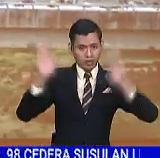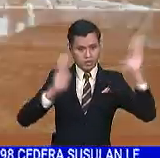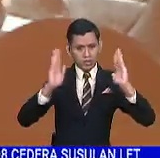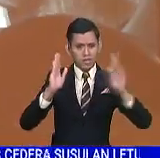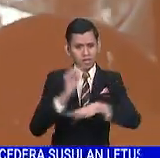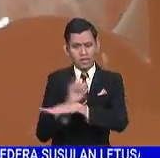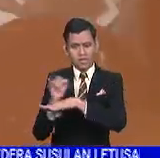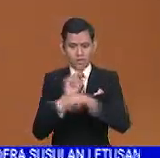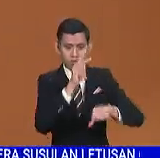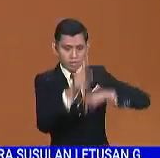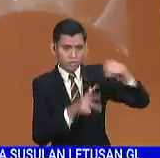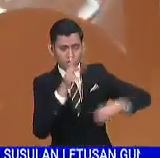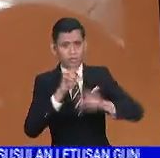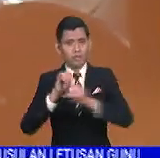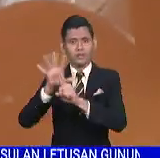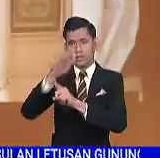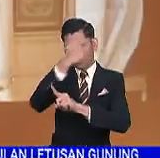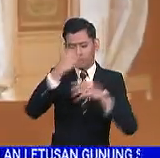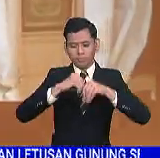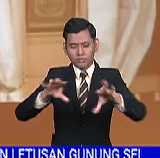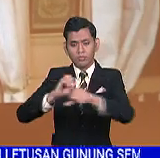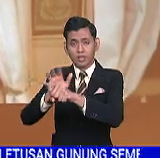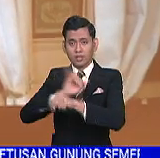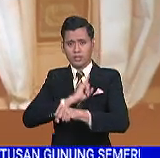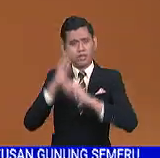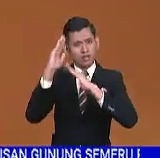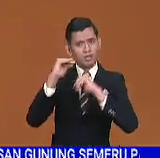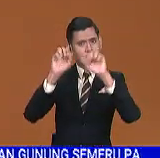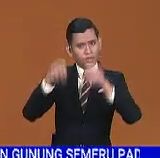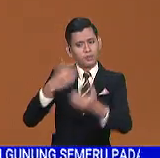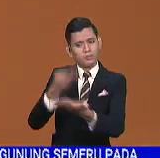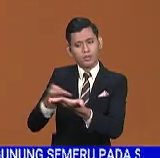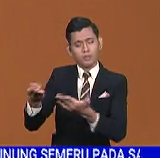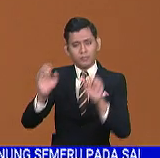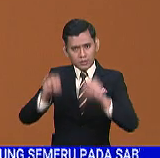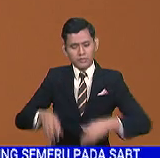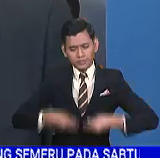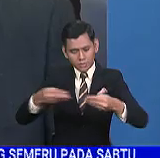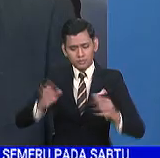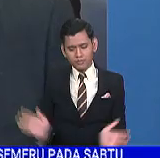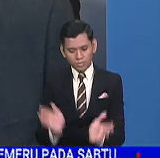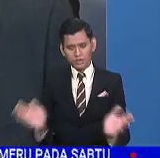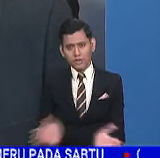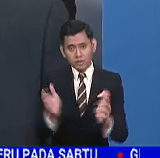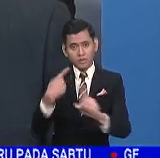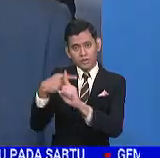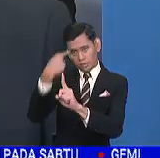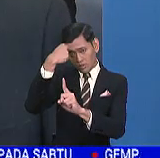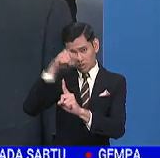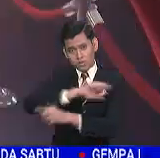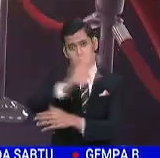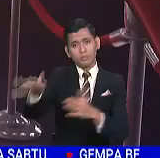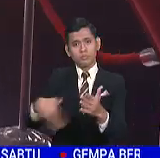akibat daripada pandemik ini. Saya berharaplah memberi dorongan positif pada pemain industri